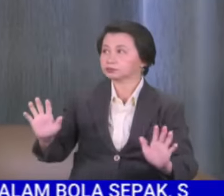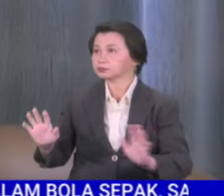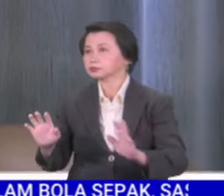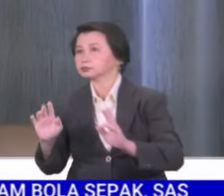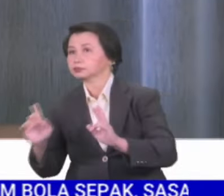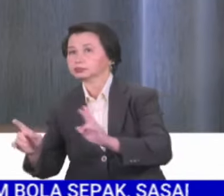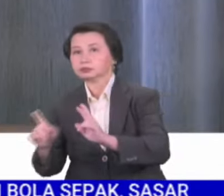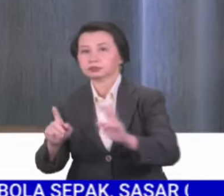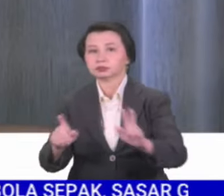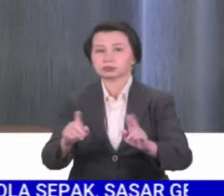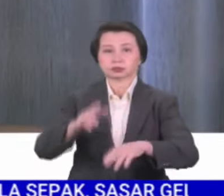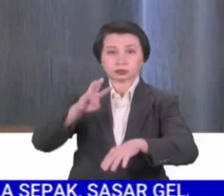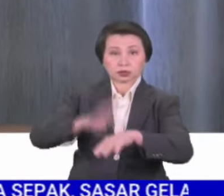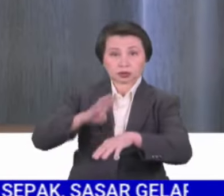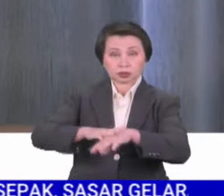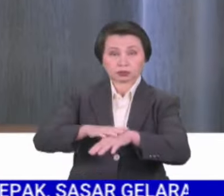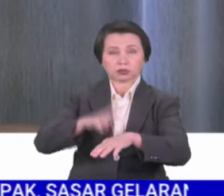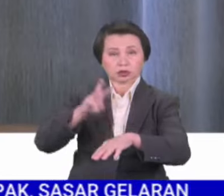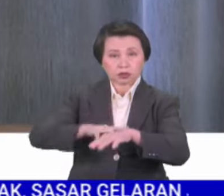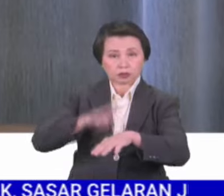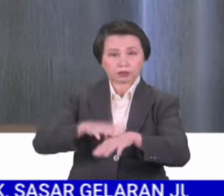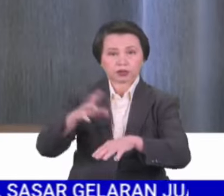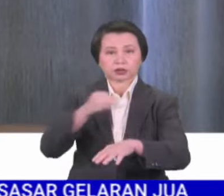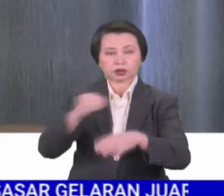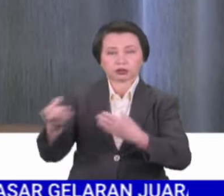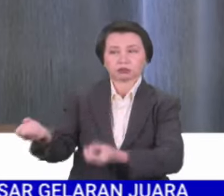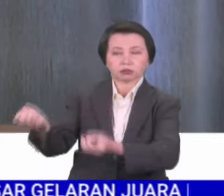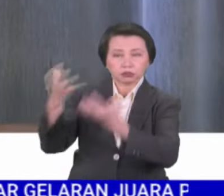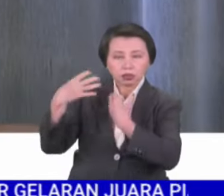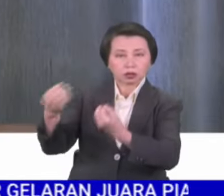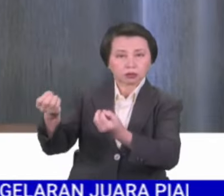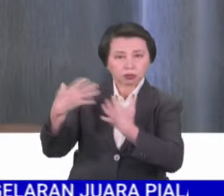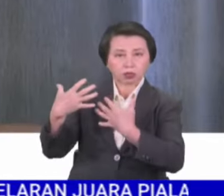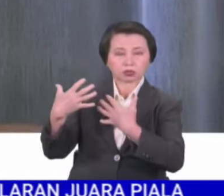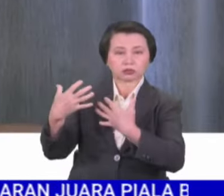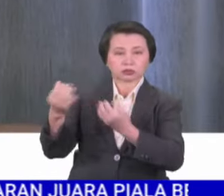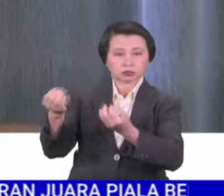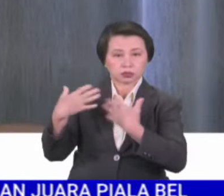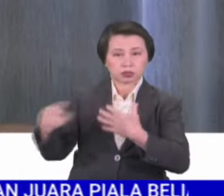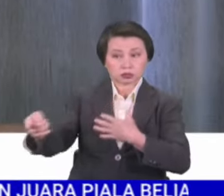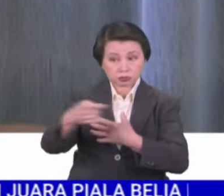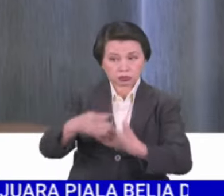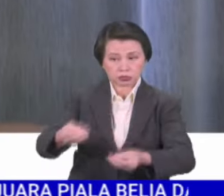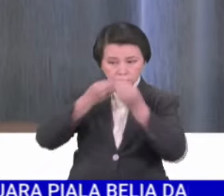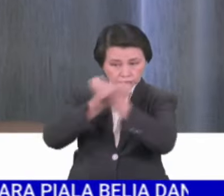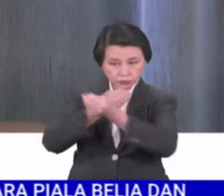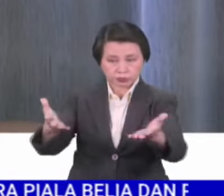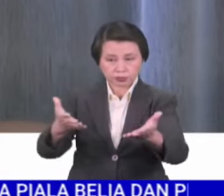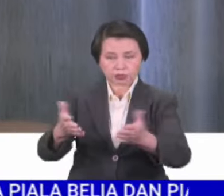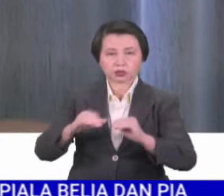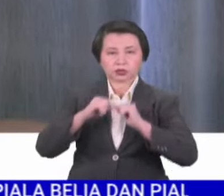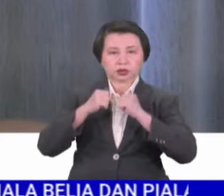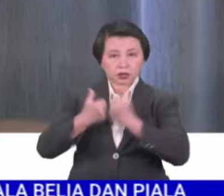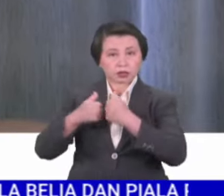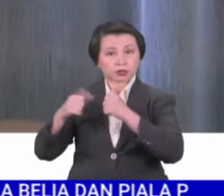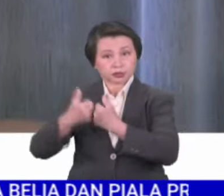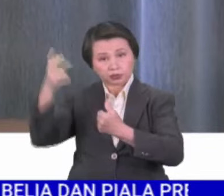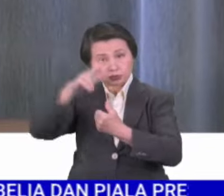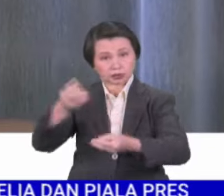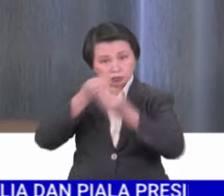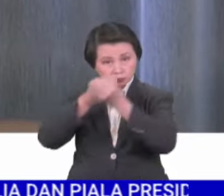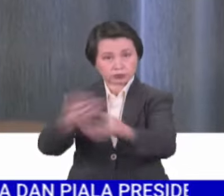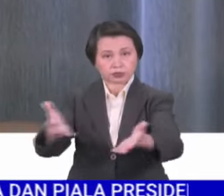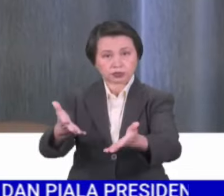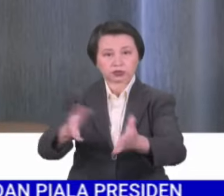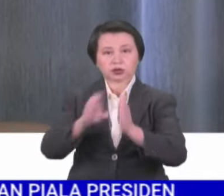kepada amaran-amaran dan juga maklumat-maklumat yang dikeluarkan oleh agensi kerajaan